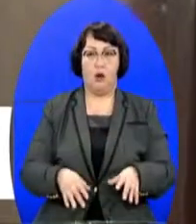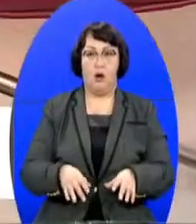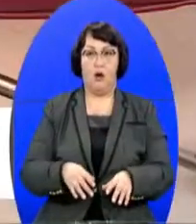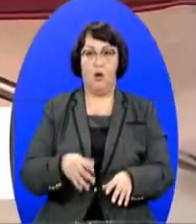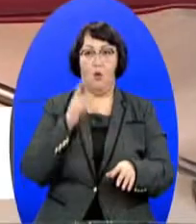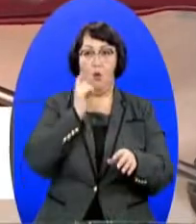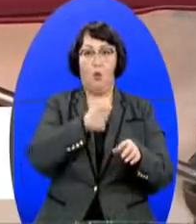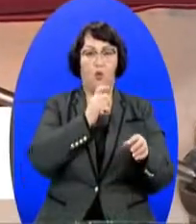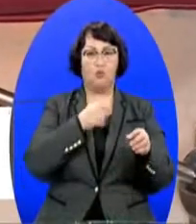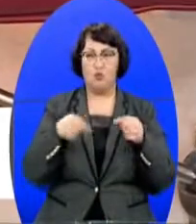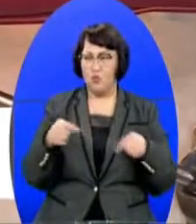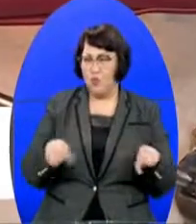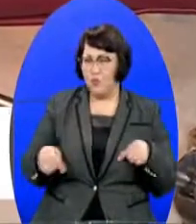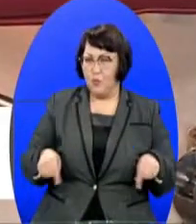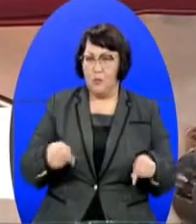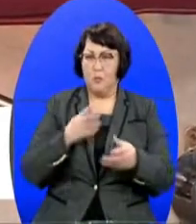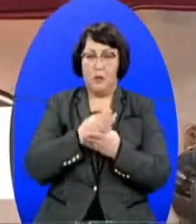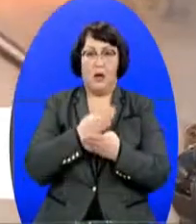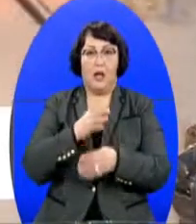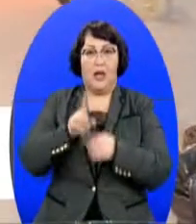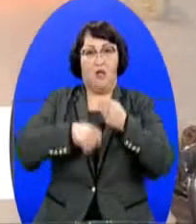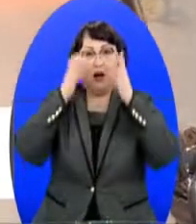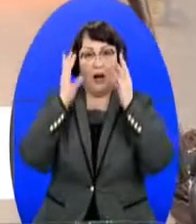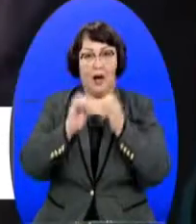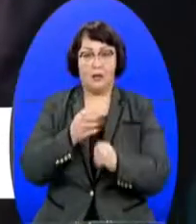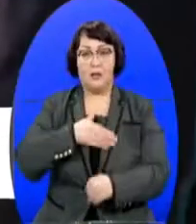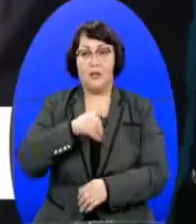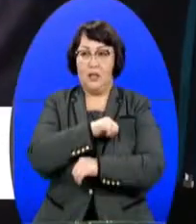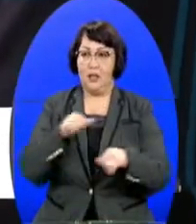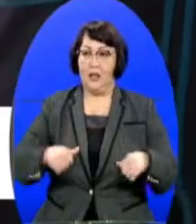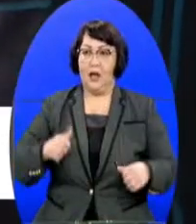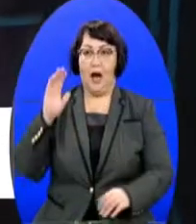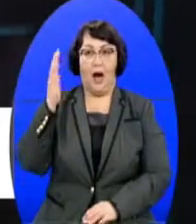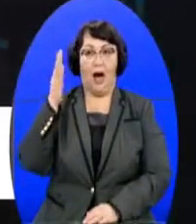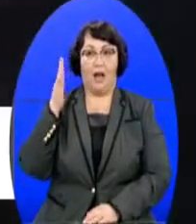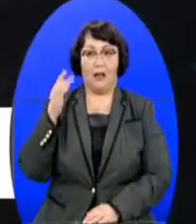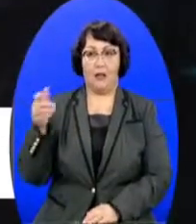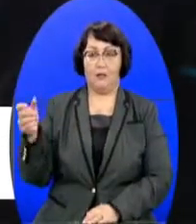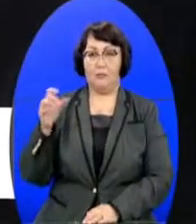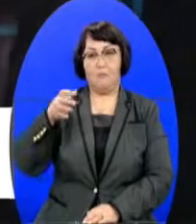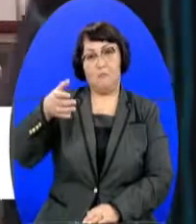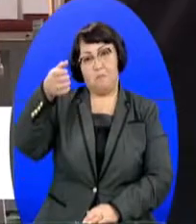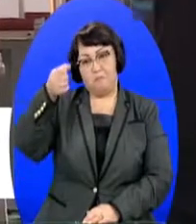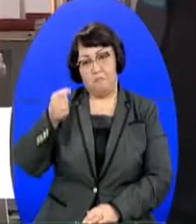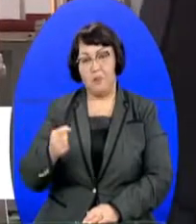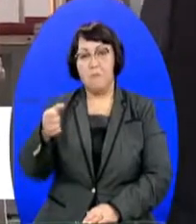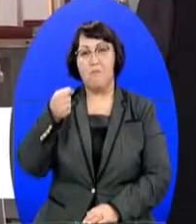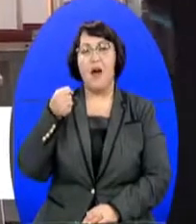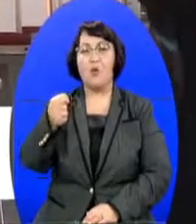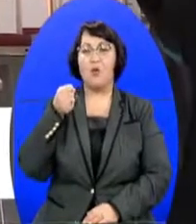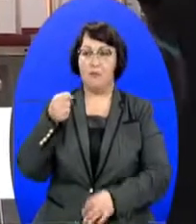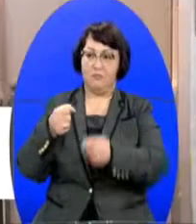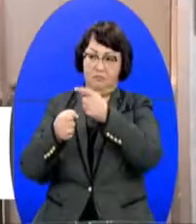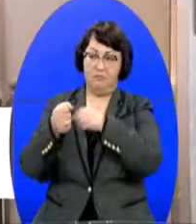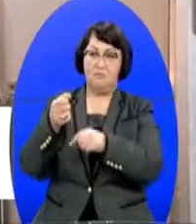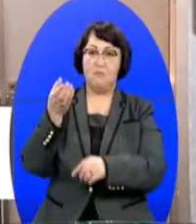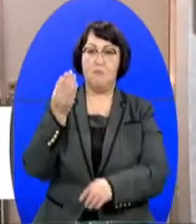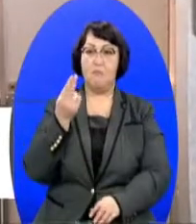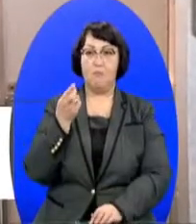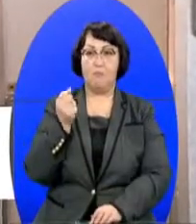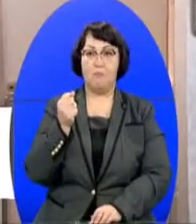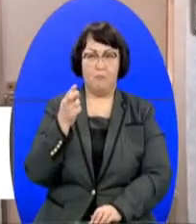зорчиж байгаа тул илүүтэй анхаарч байна. Иргэдийн хамгийн их хүрдэг хаалганы бариул хамгаалтын хашлага зэргийгч ариутгаж байгаа юм аа. Манай